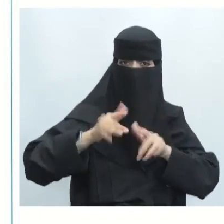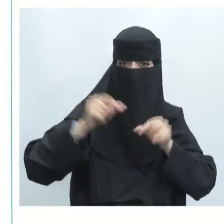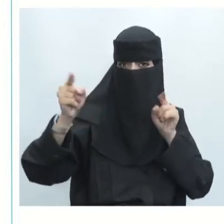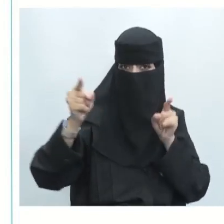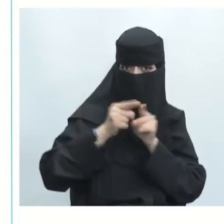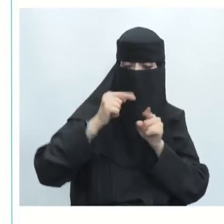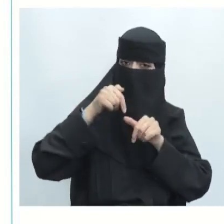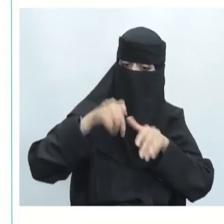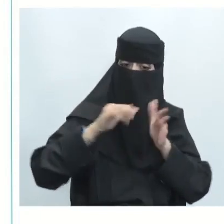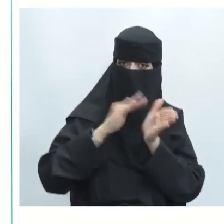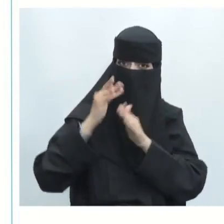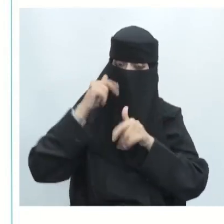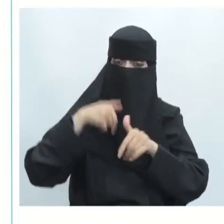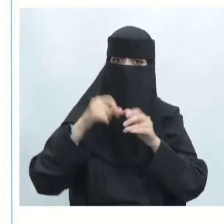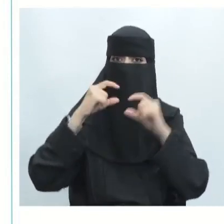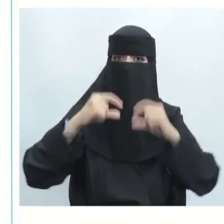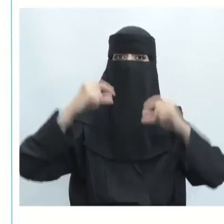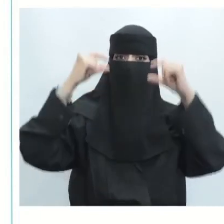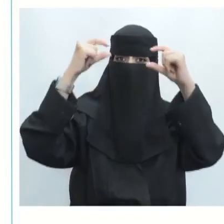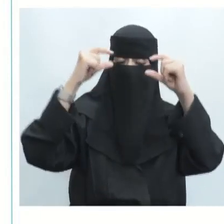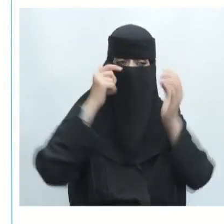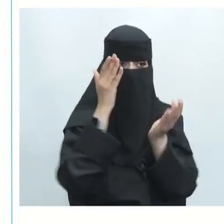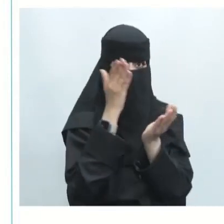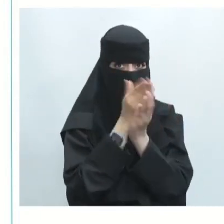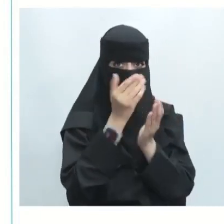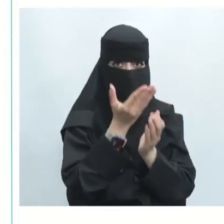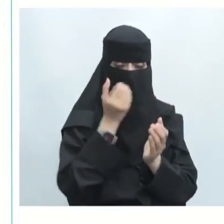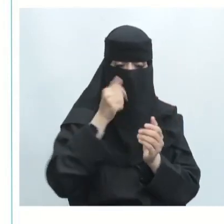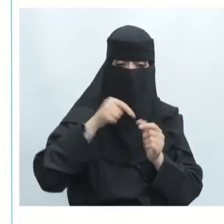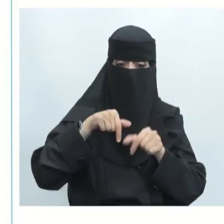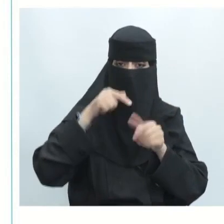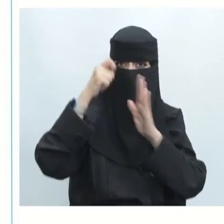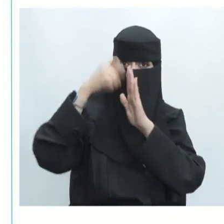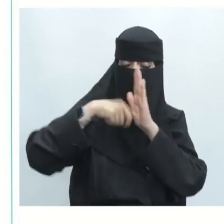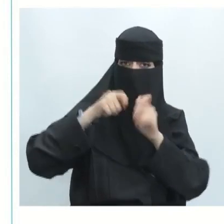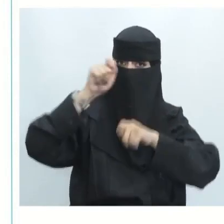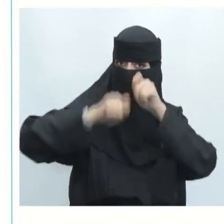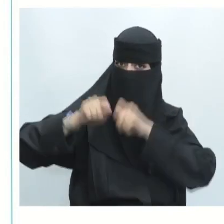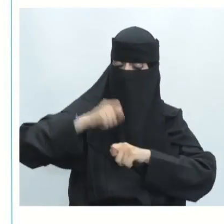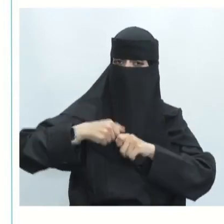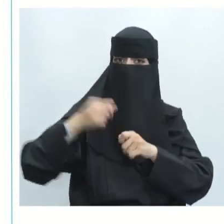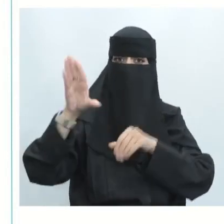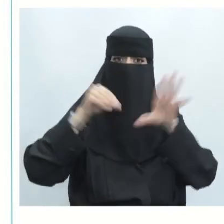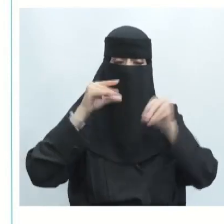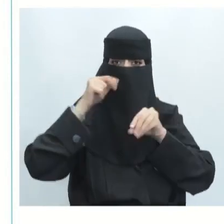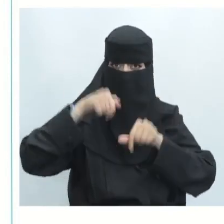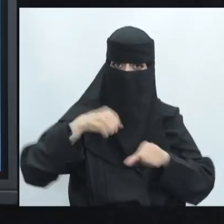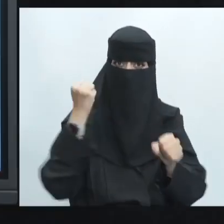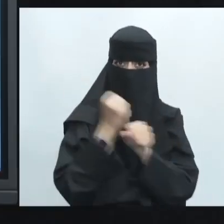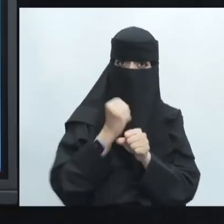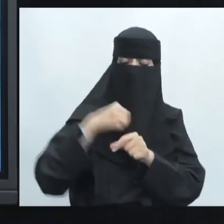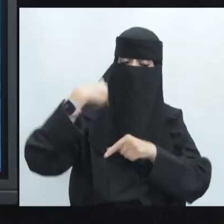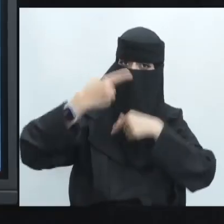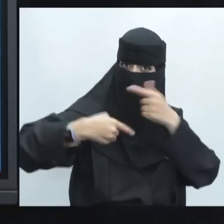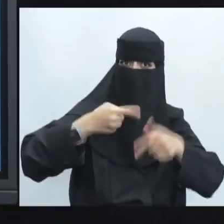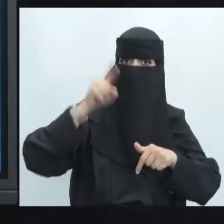اذا هذا الدليل يوجه اتخاذ القرار بشان العمليه التجاريه اذا نحن في العمل اليومي